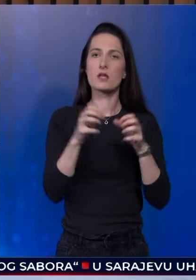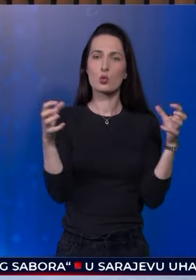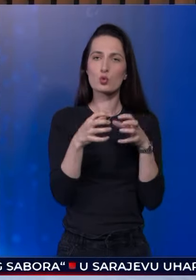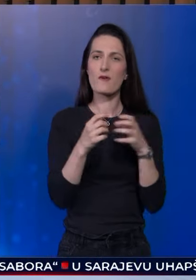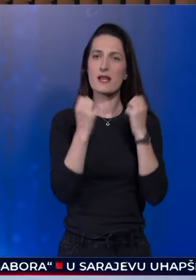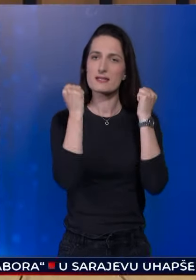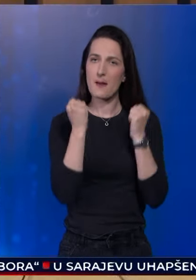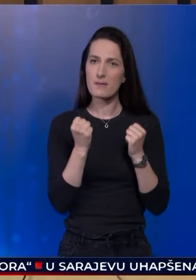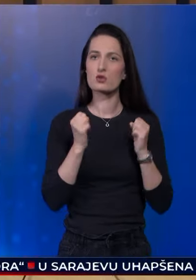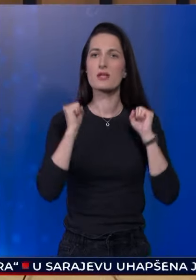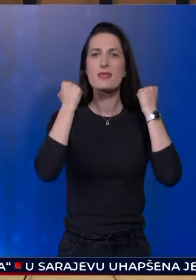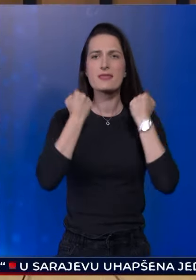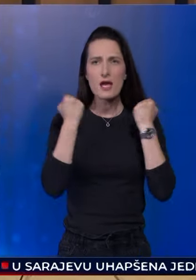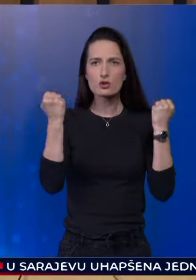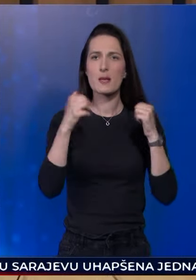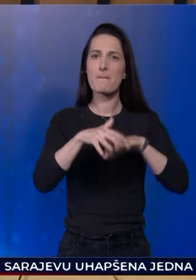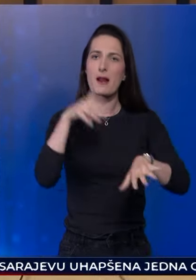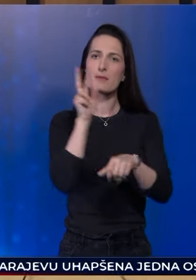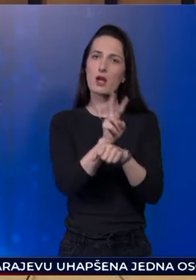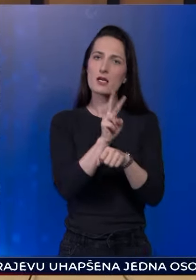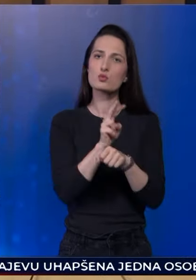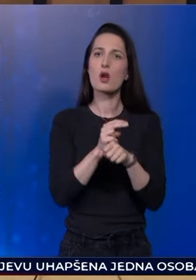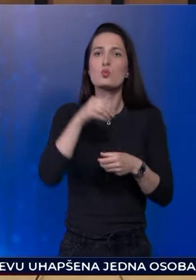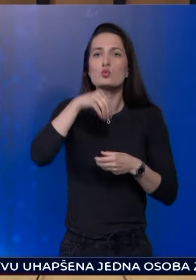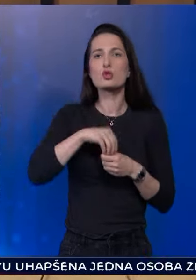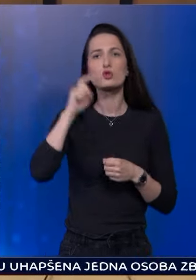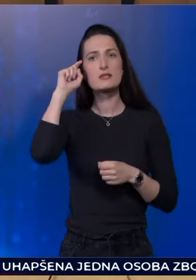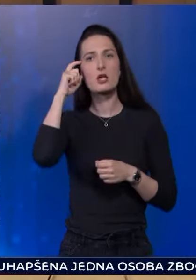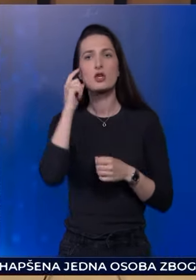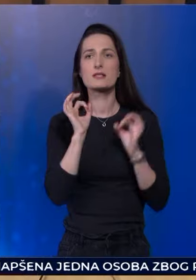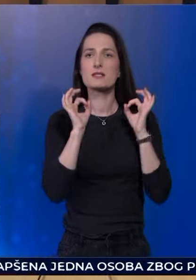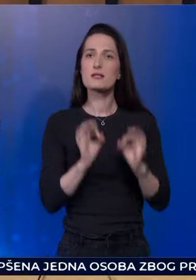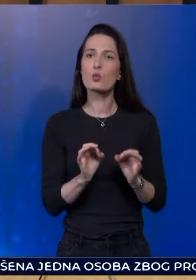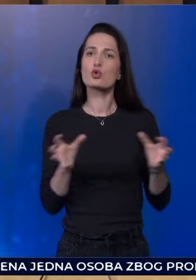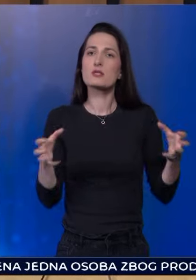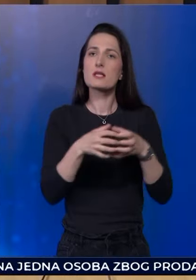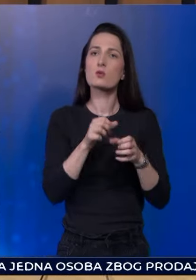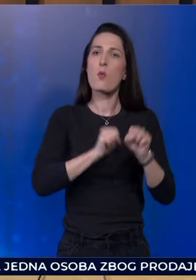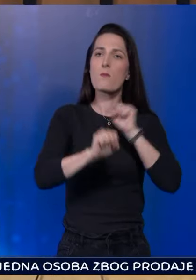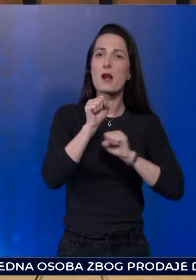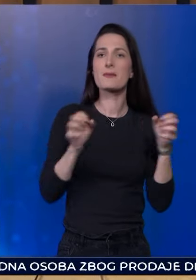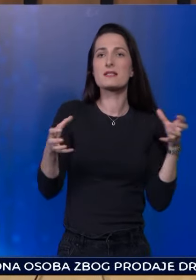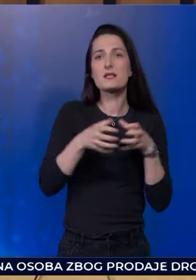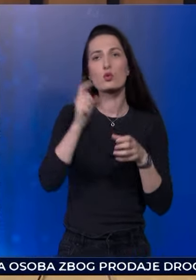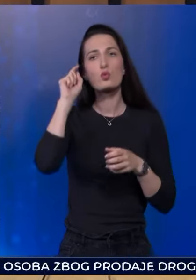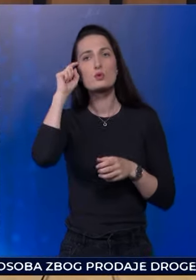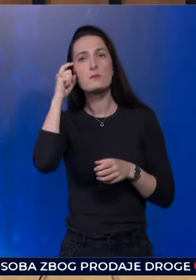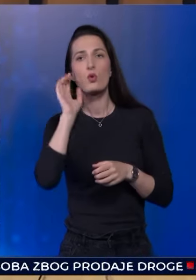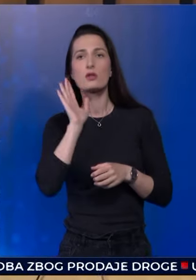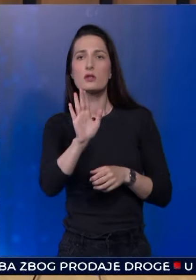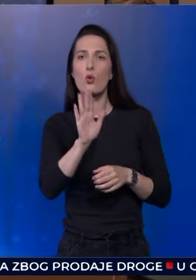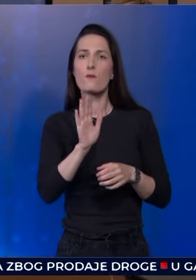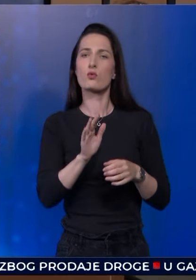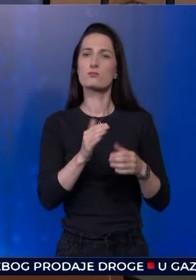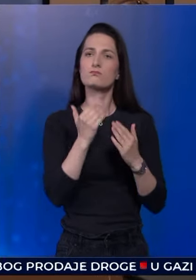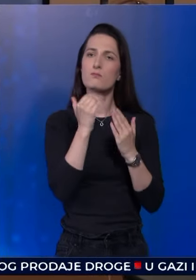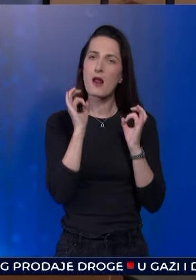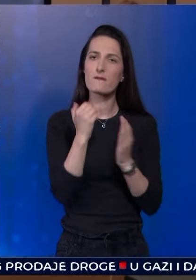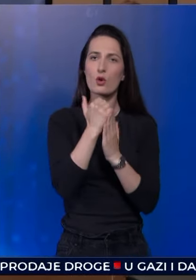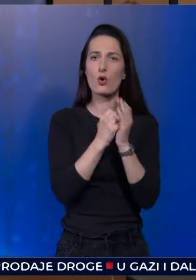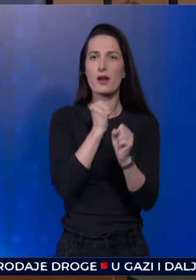parlamentarnog nadzora je od suštinskog značaja za sigurnosni sektor i odbrambeni sektor, u smislu njihovog pravilnog rada, javne odgovornosti